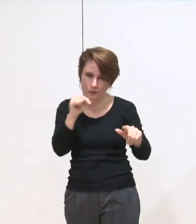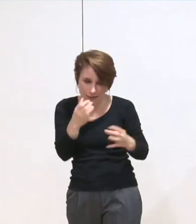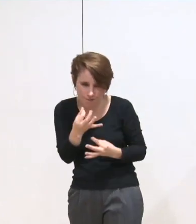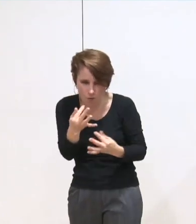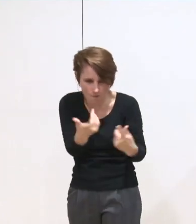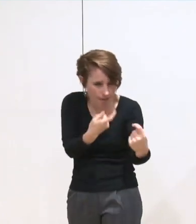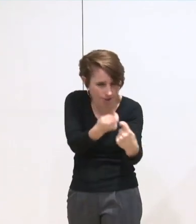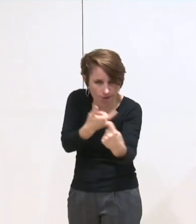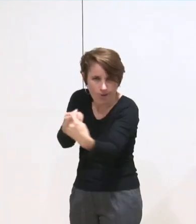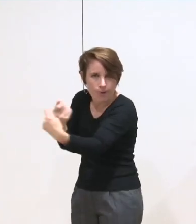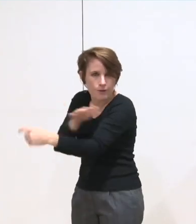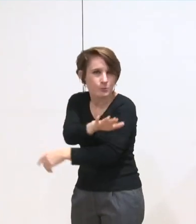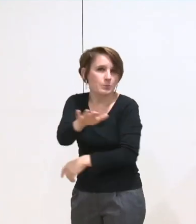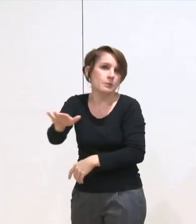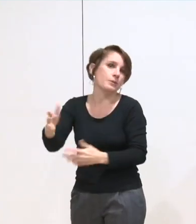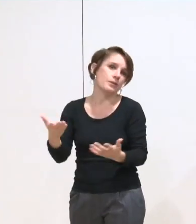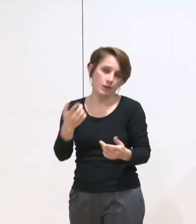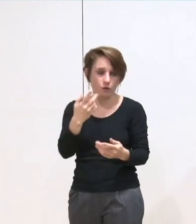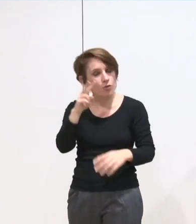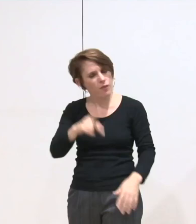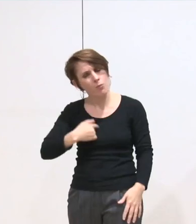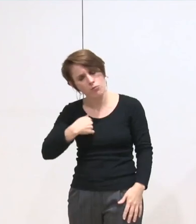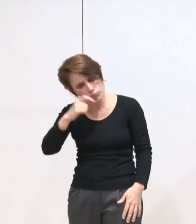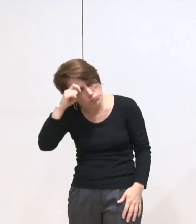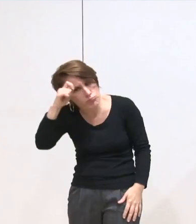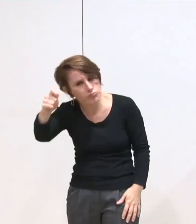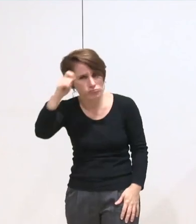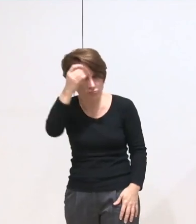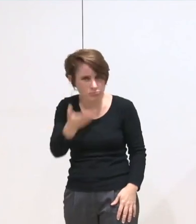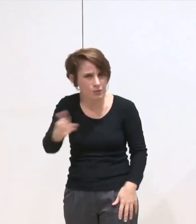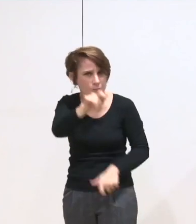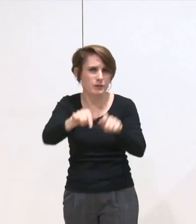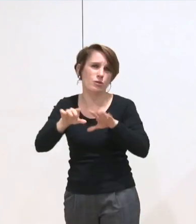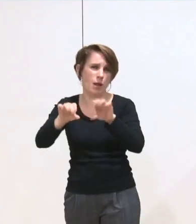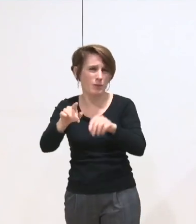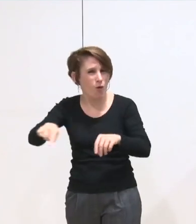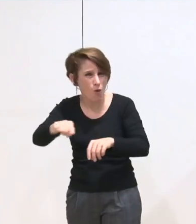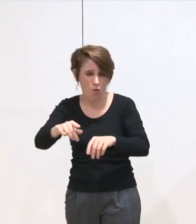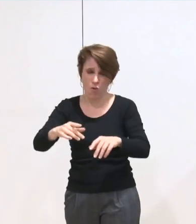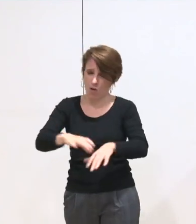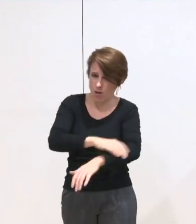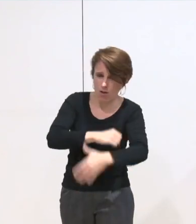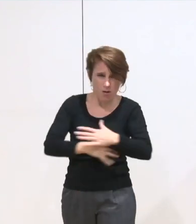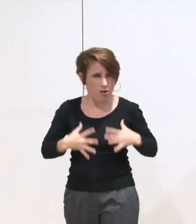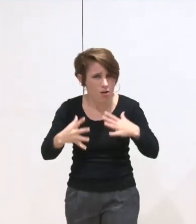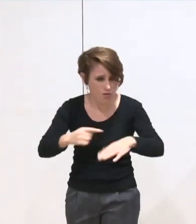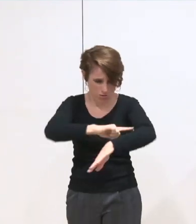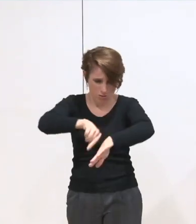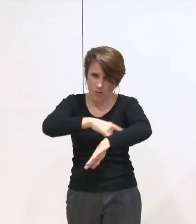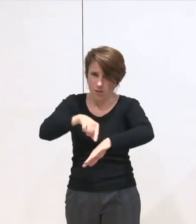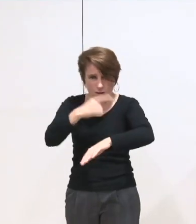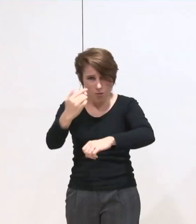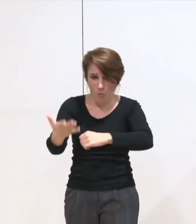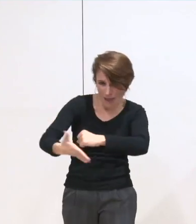peut remercier les habitants qui ont donné de leur temps pour nous aider